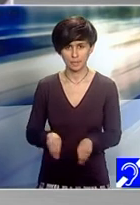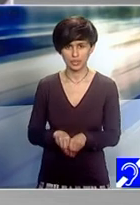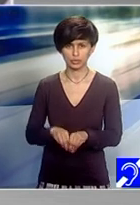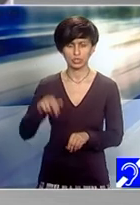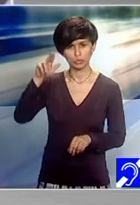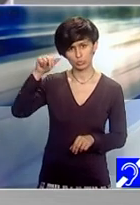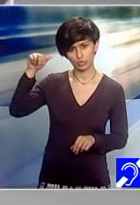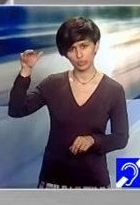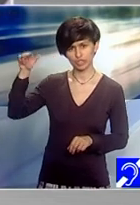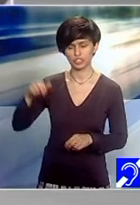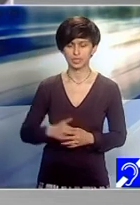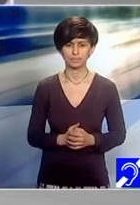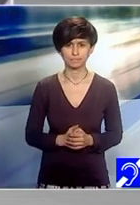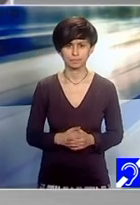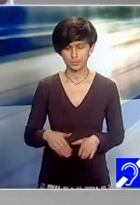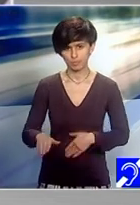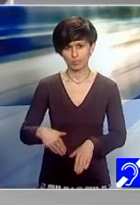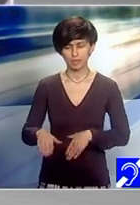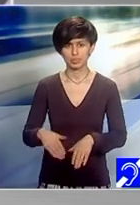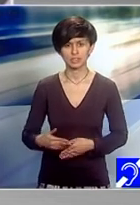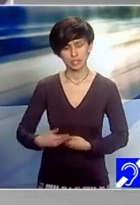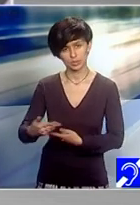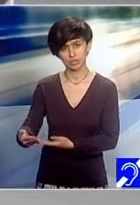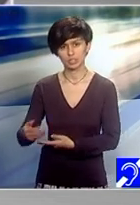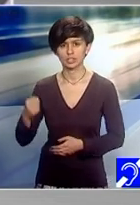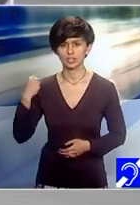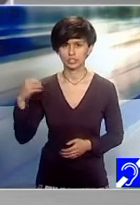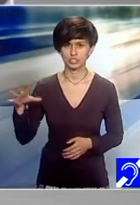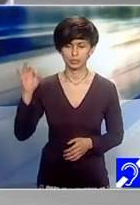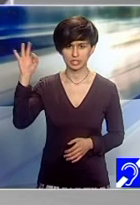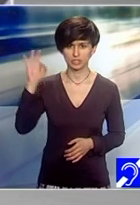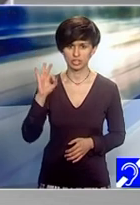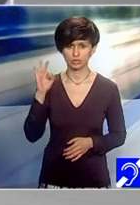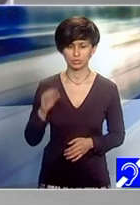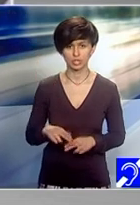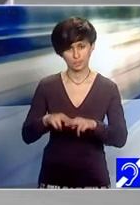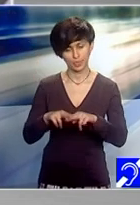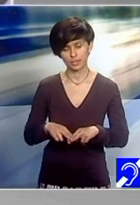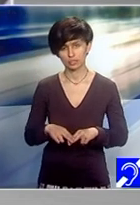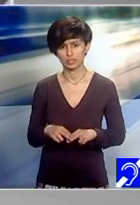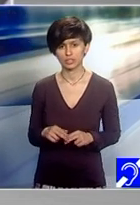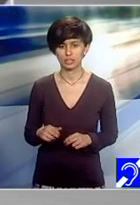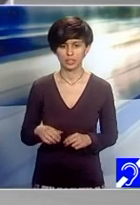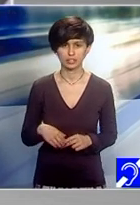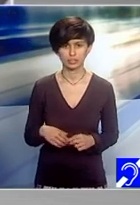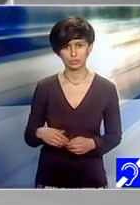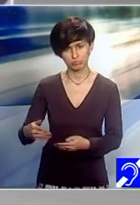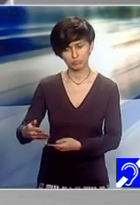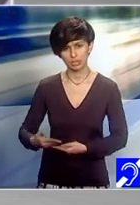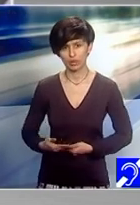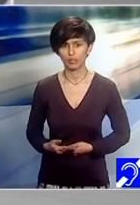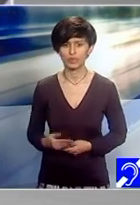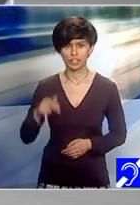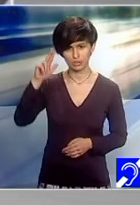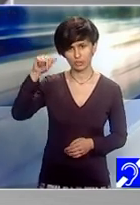Ei, Ministerul dă 15%, restul dă partea norvegiană. Noi am inițiat acest proiect pe